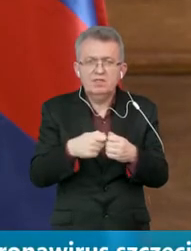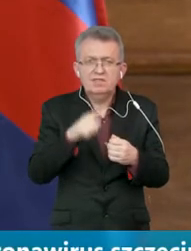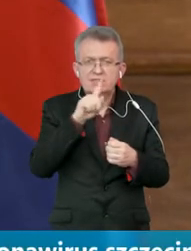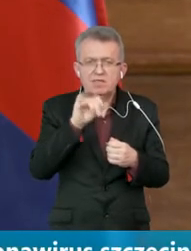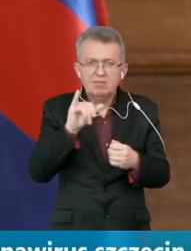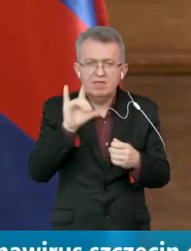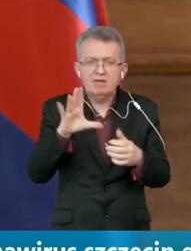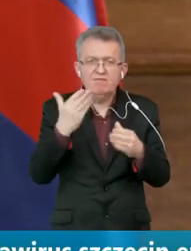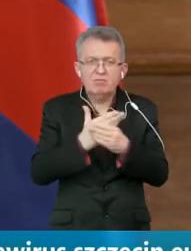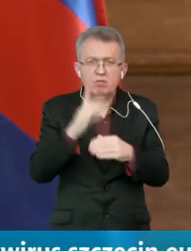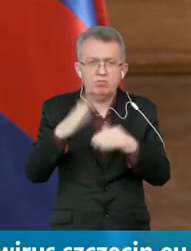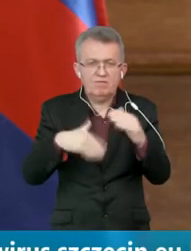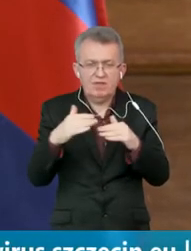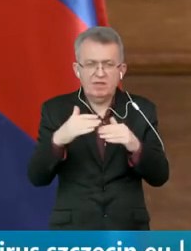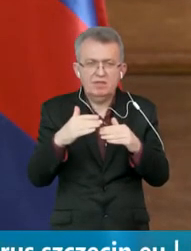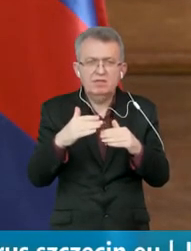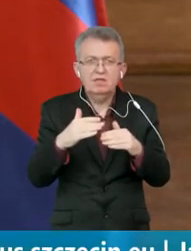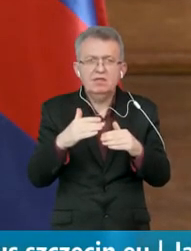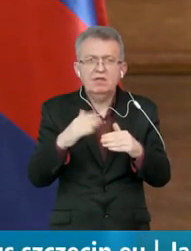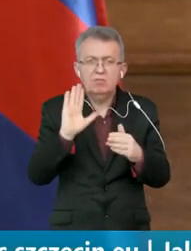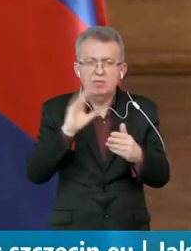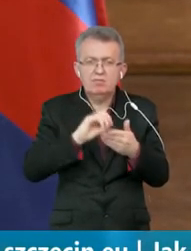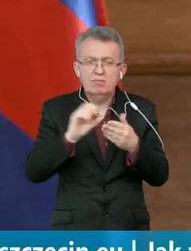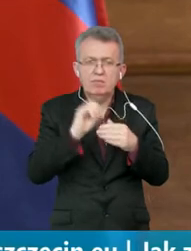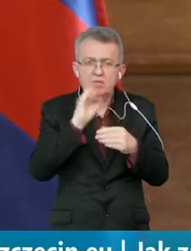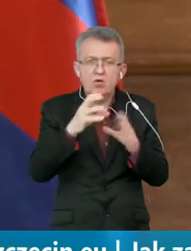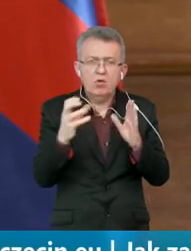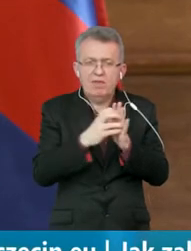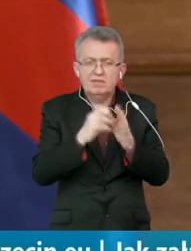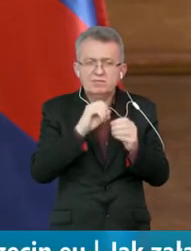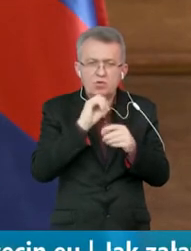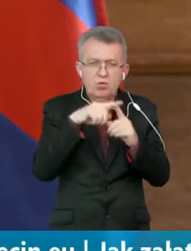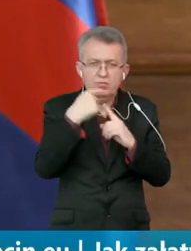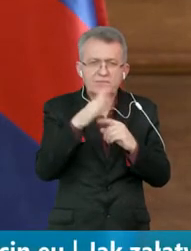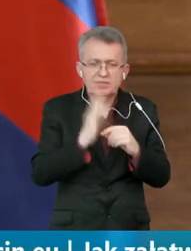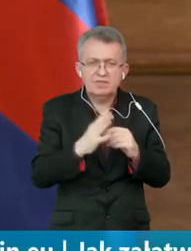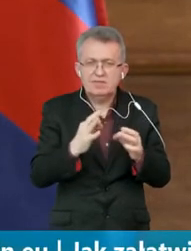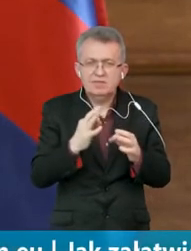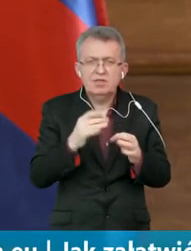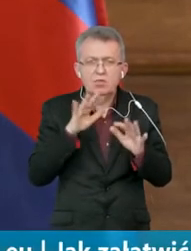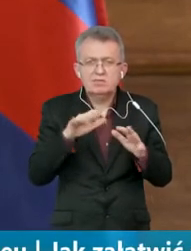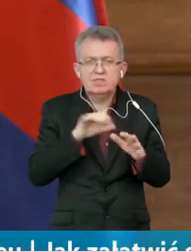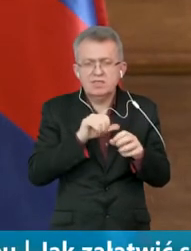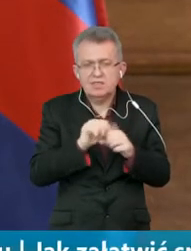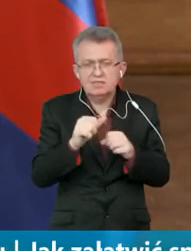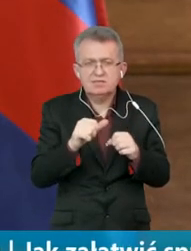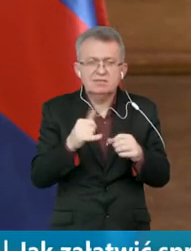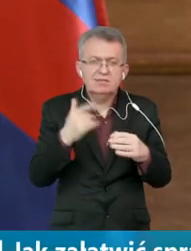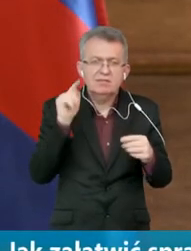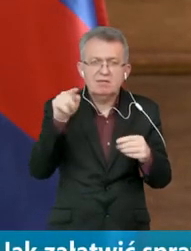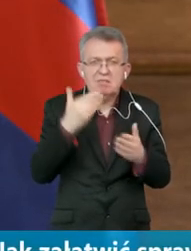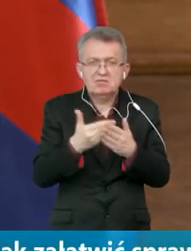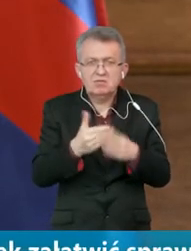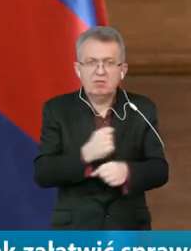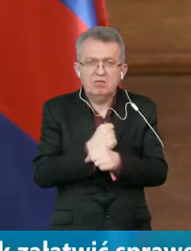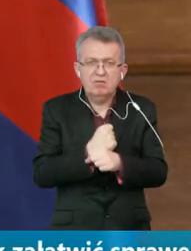i dewelopera. Wyjaśnię tę kwestię, odpiszemy panu w komentarzach. Wiele inwestycji jest realizowanych w tej chwili. Dlaczego akurat tam jest w tej